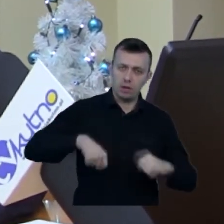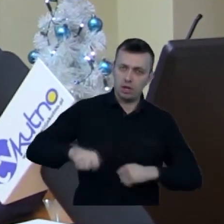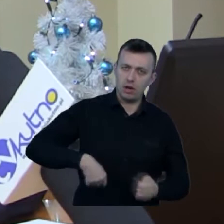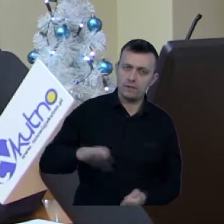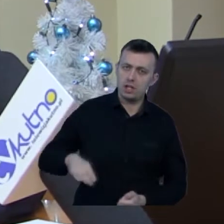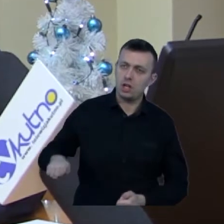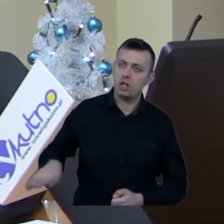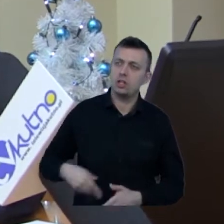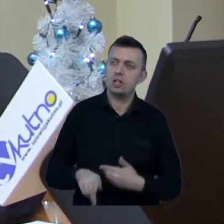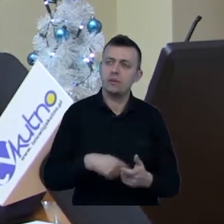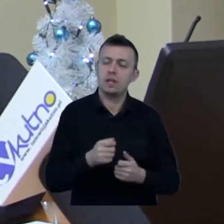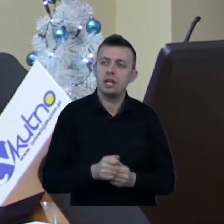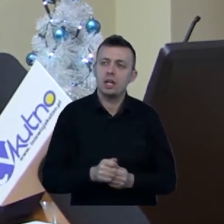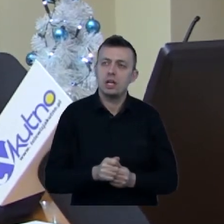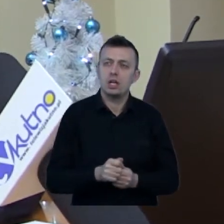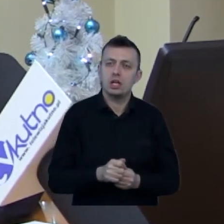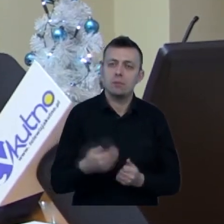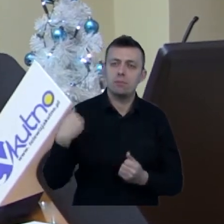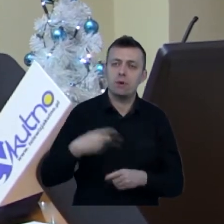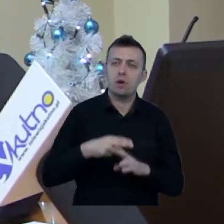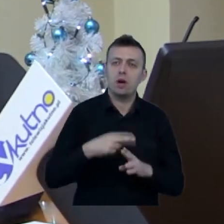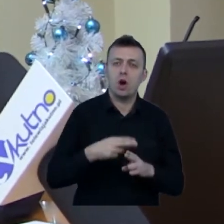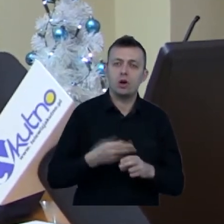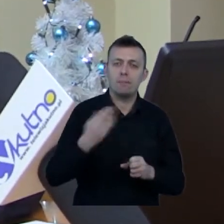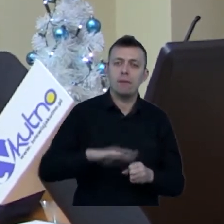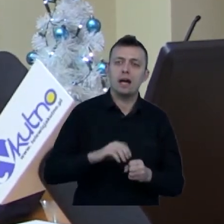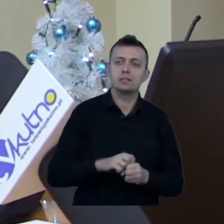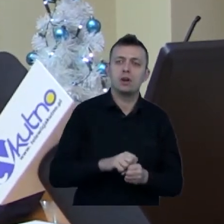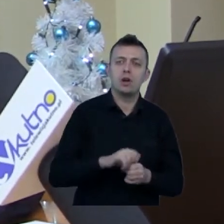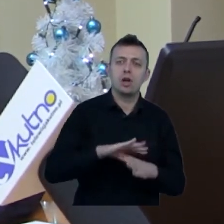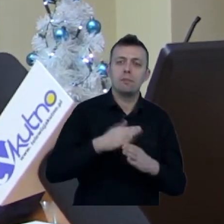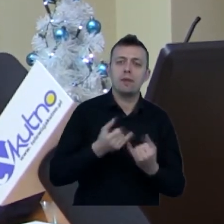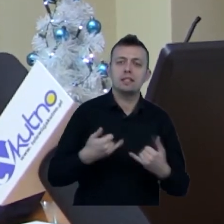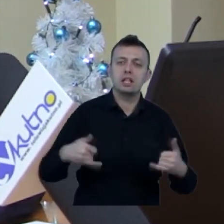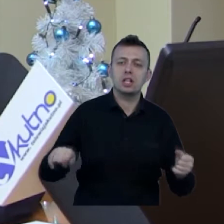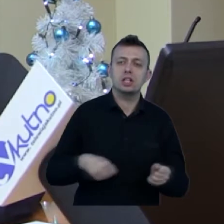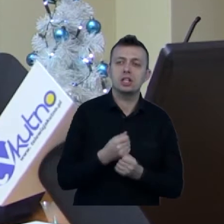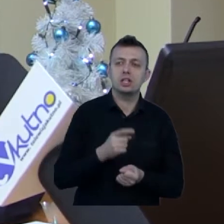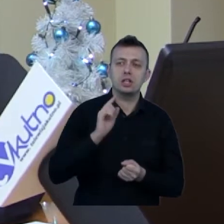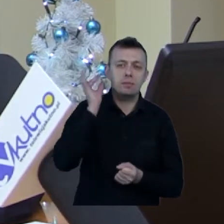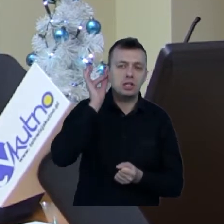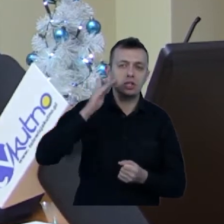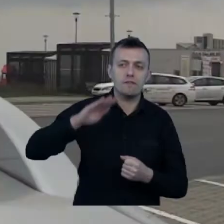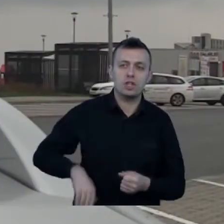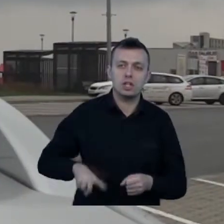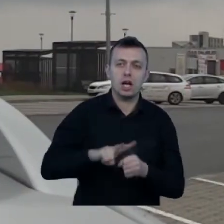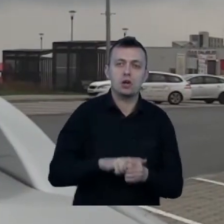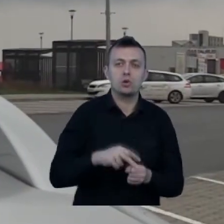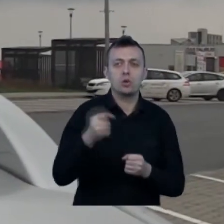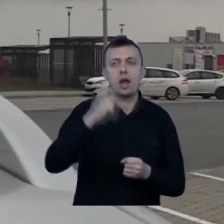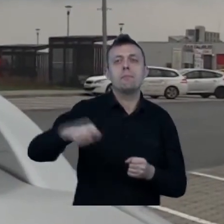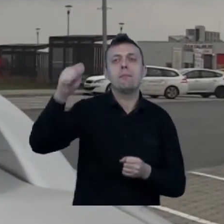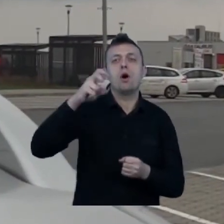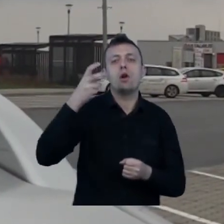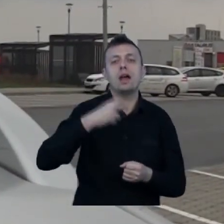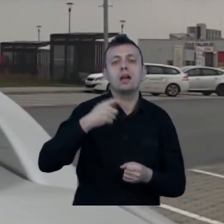tym dziewczynka, która lotniczym pogotowiem ratunkowym została przewieziona do jednego z łódzkich szpitali. Drugie zdarzenie